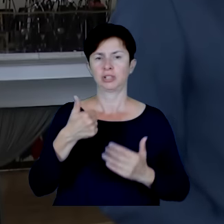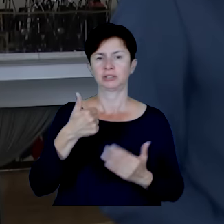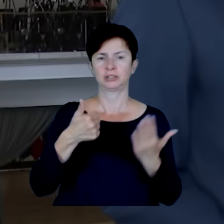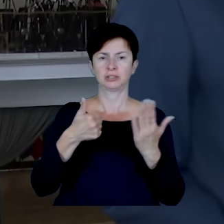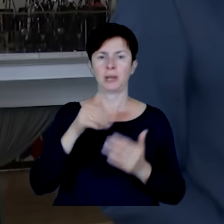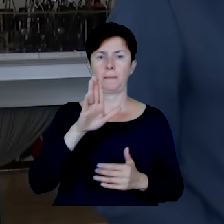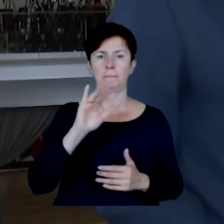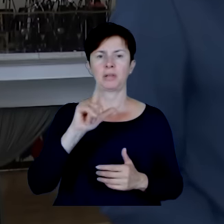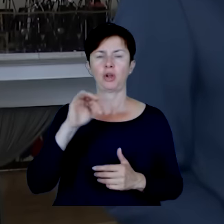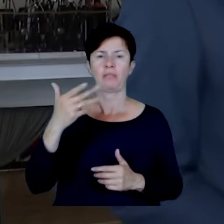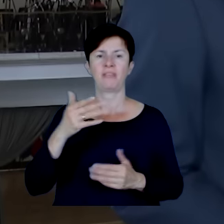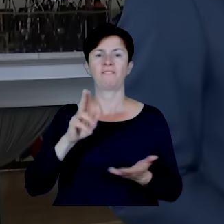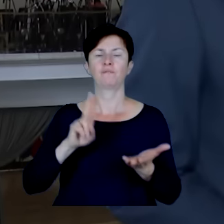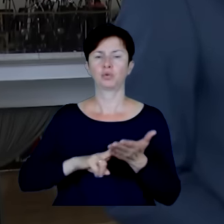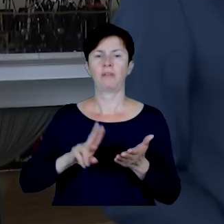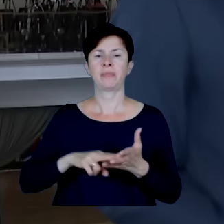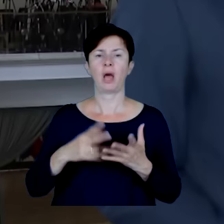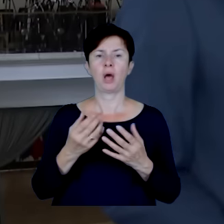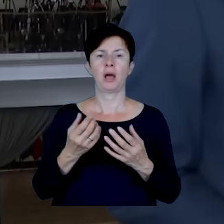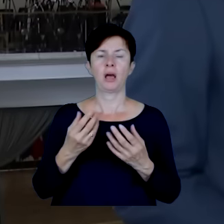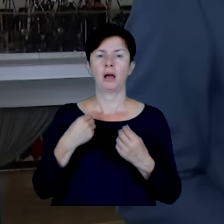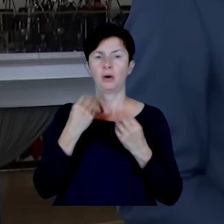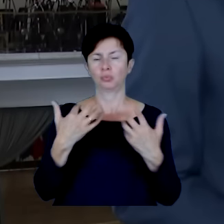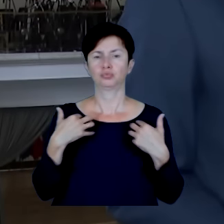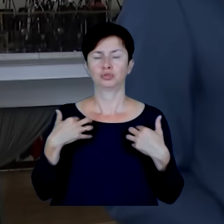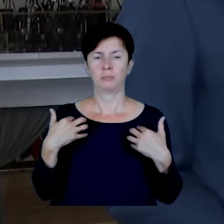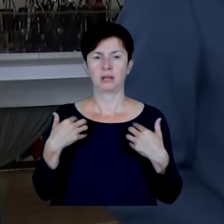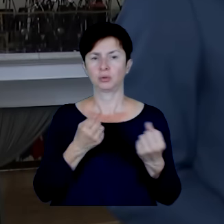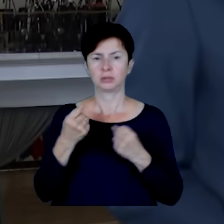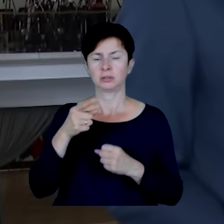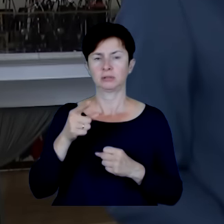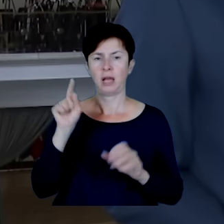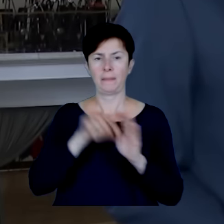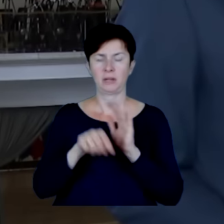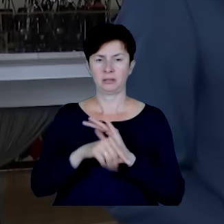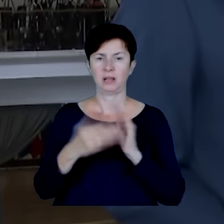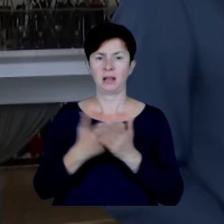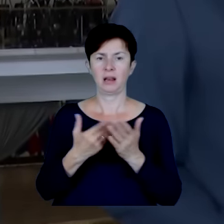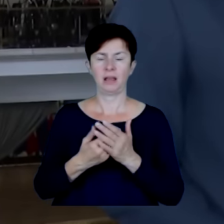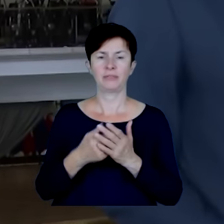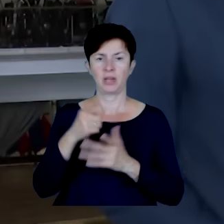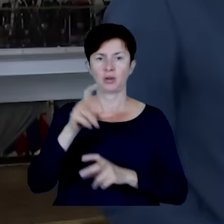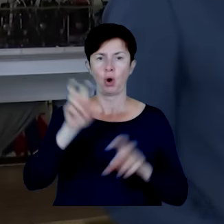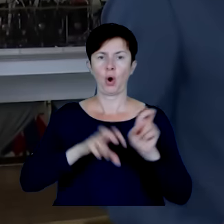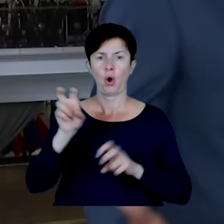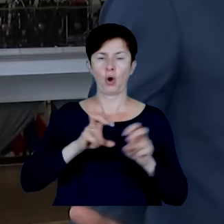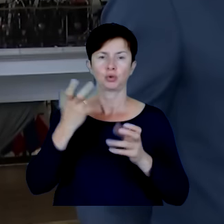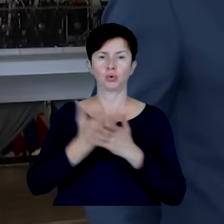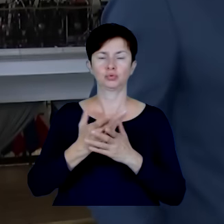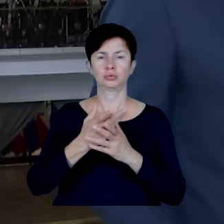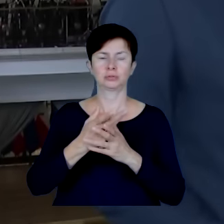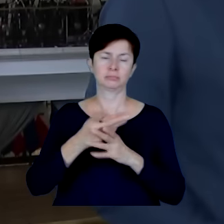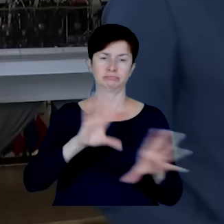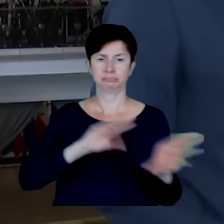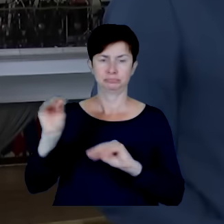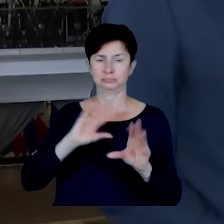funtów codziennie właśnie na utrzymanie migrantów. Imigranci w wielkiej liczbie opuścili w ostatnim czasie hotele w Wielkiej Brytanii. To samo będzie